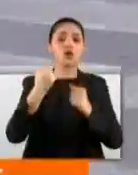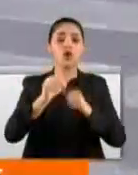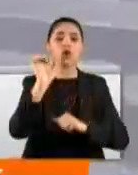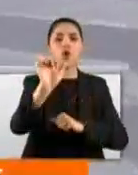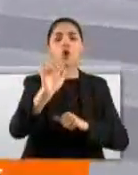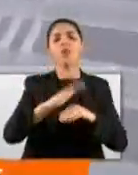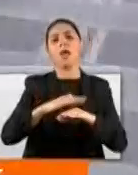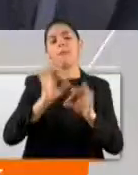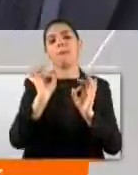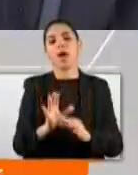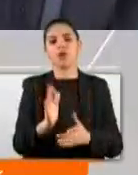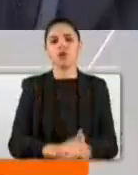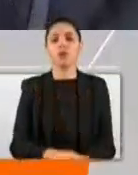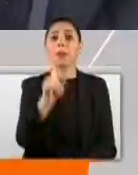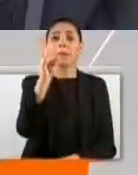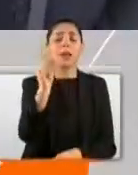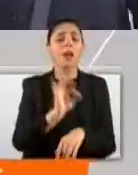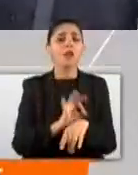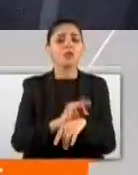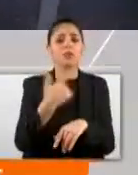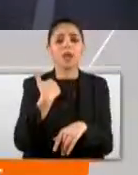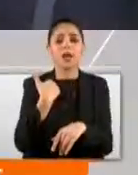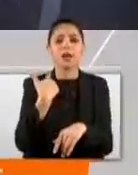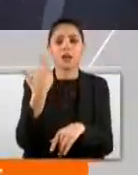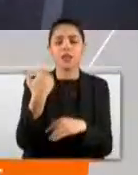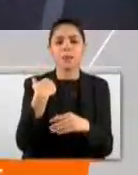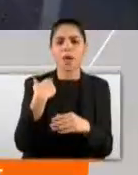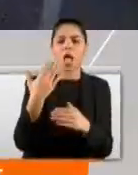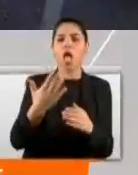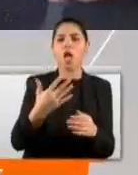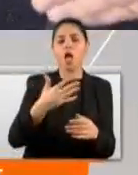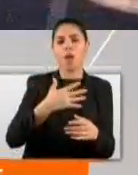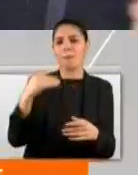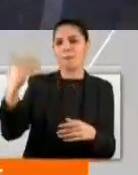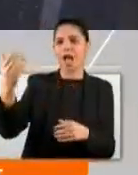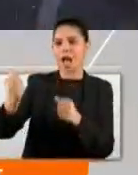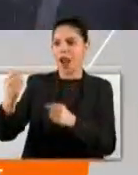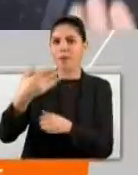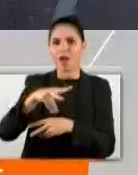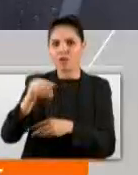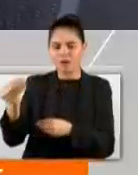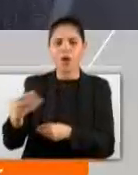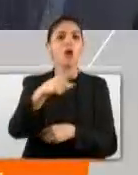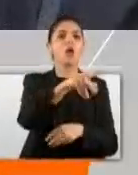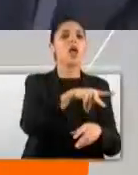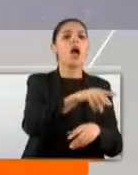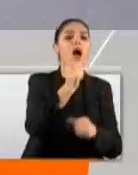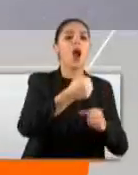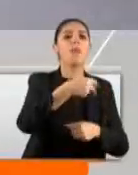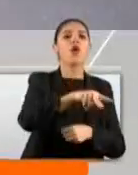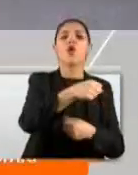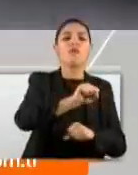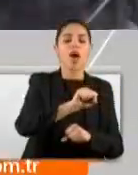kornaya basmaya başlıyor. Birkaç defa da başımdan geçti. Öndeki yol verdi ama arkadaki vermediği için az daha araba çarpacaktı bana.